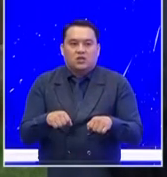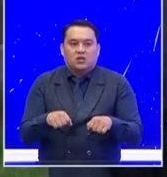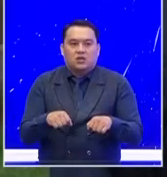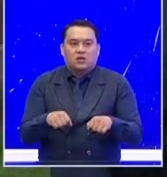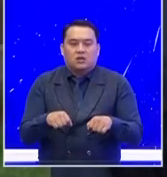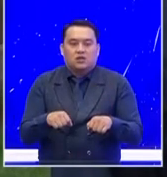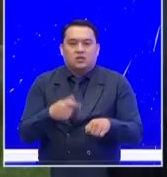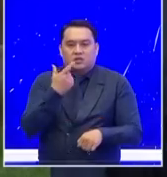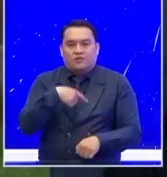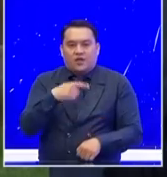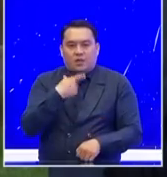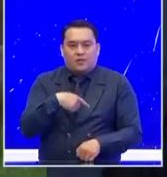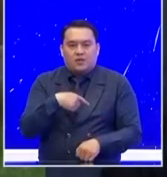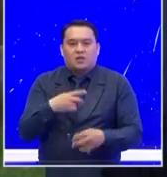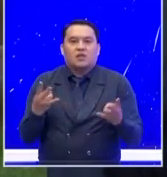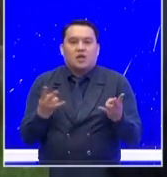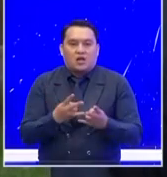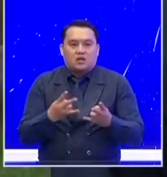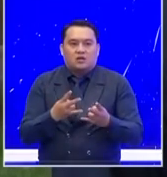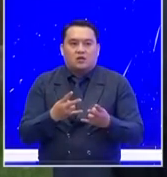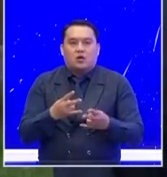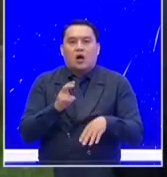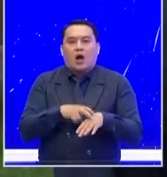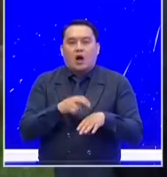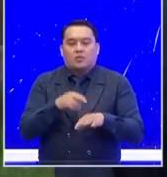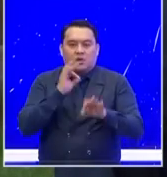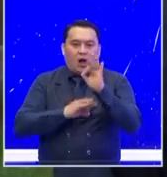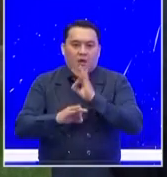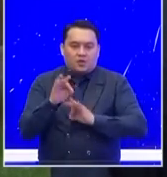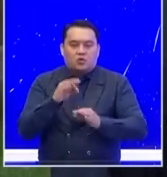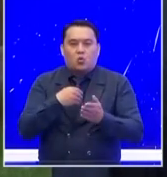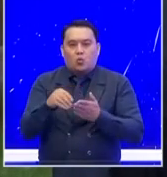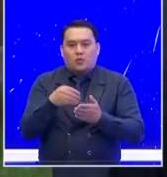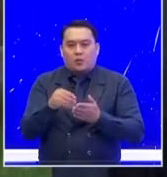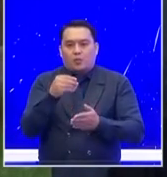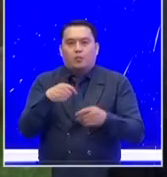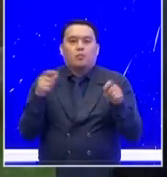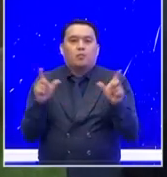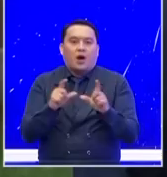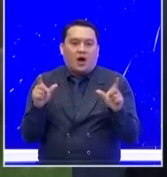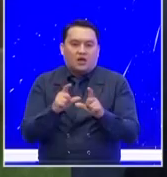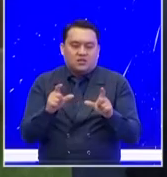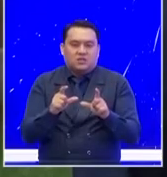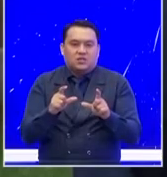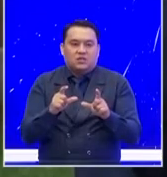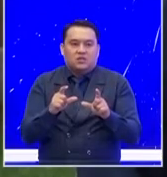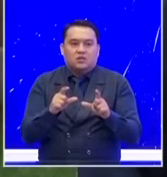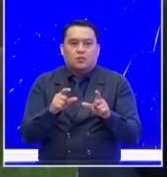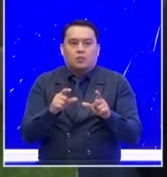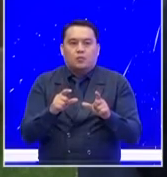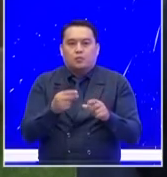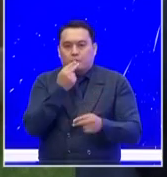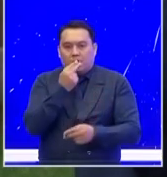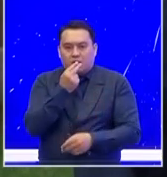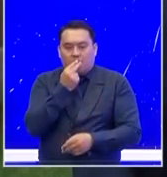по своим надобностям сходить в аптеку за лекарствами, продуктовые магазины, супермаркеты за продуктами